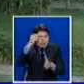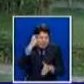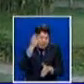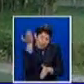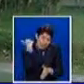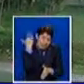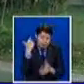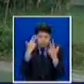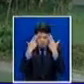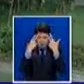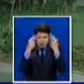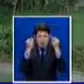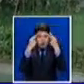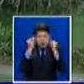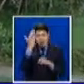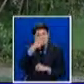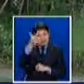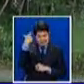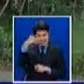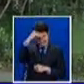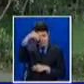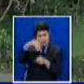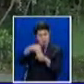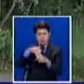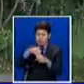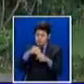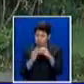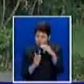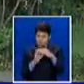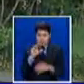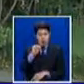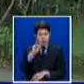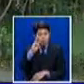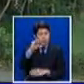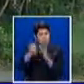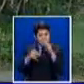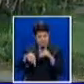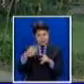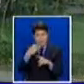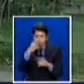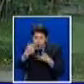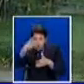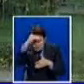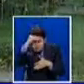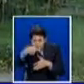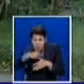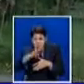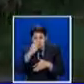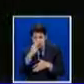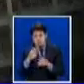ตอนที่ท่านท่านนายกเนี่ยเรียนอยู่ที่นี่ถึงชั้นประถมปีที่ 6นะครับเราไปดูห้องเรียนชั้นป 6กันครับ